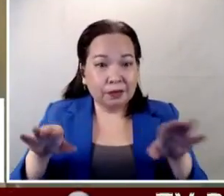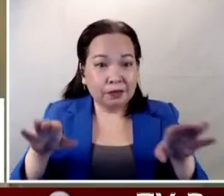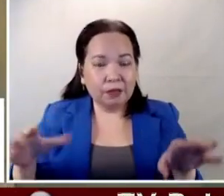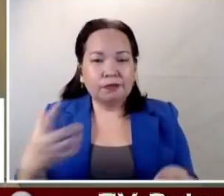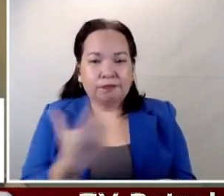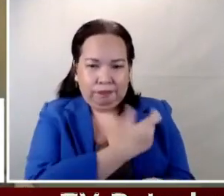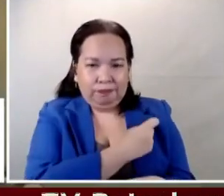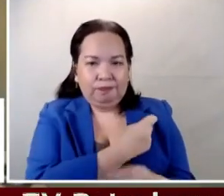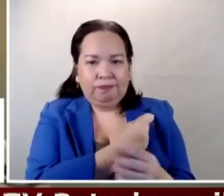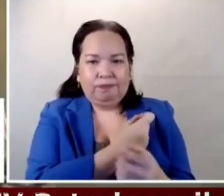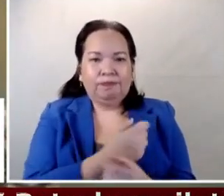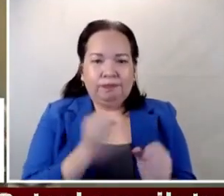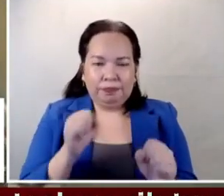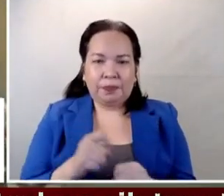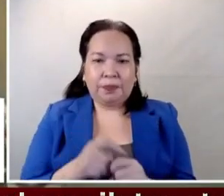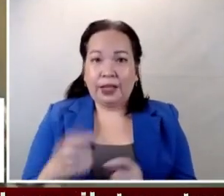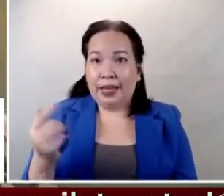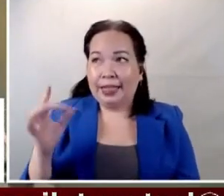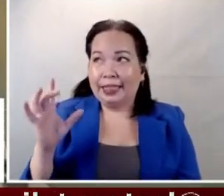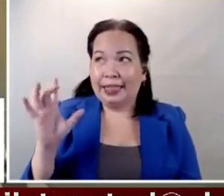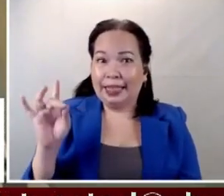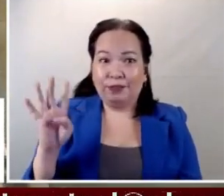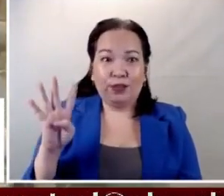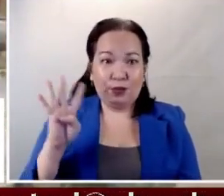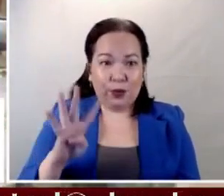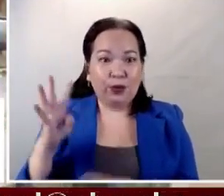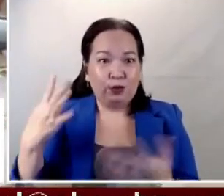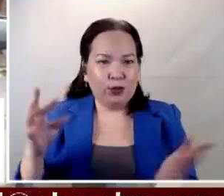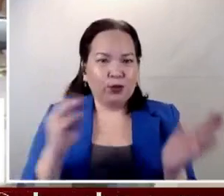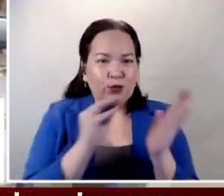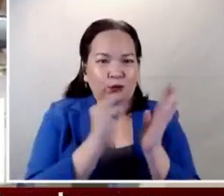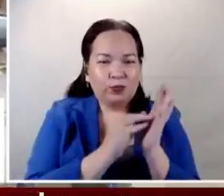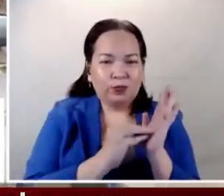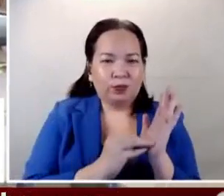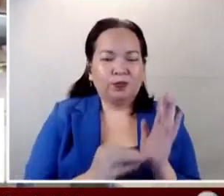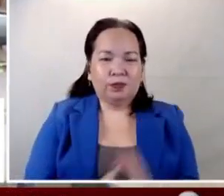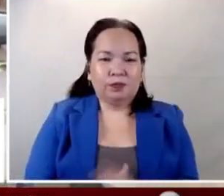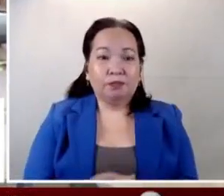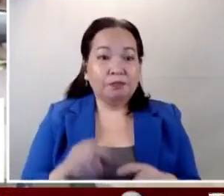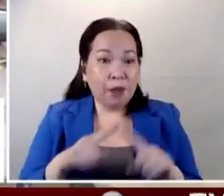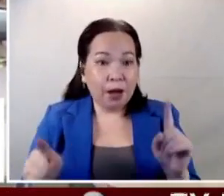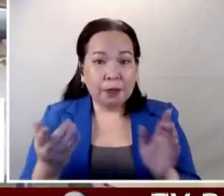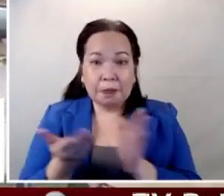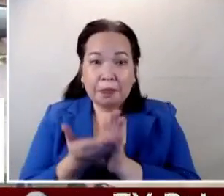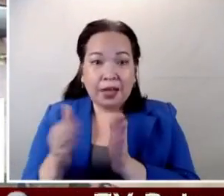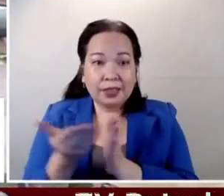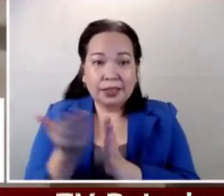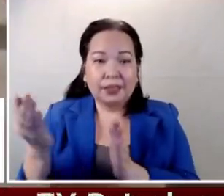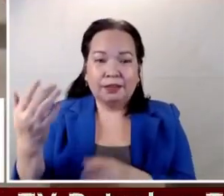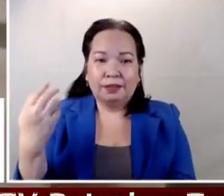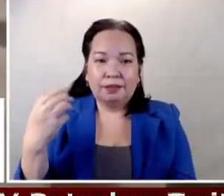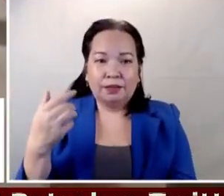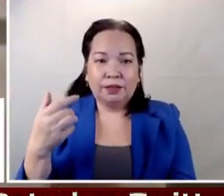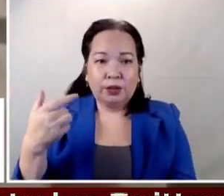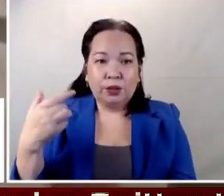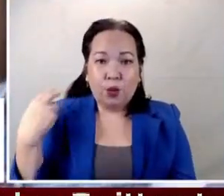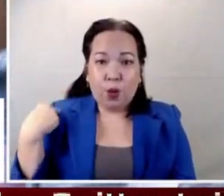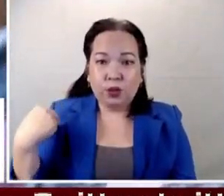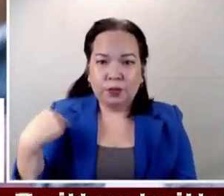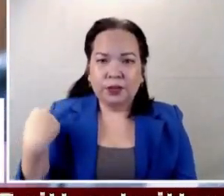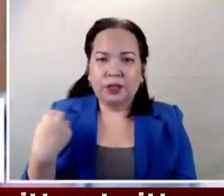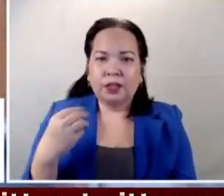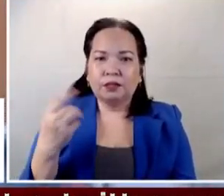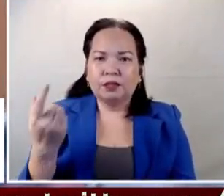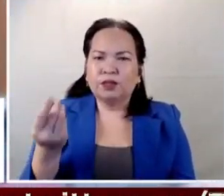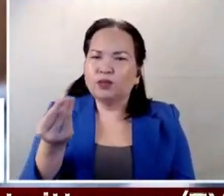may 844 na nakaregister. Pero sa Pasig City General Hospital, bumaba pa ang bilang ng mga batang